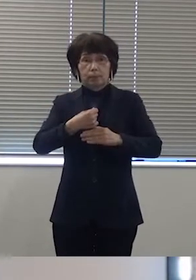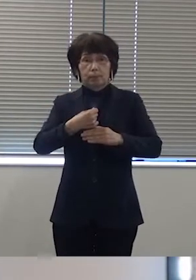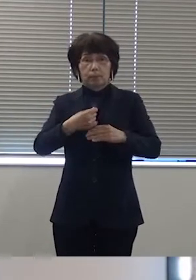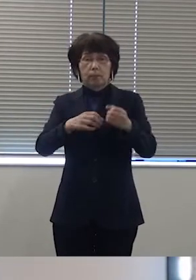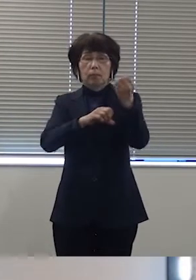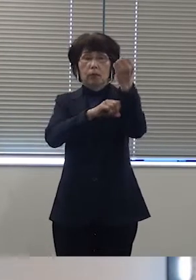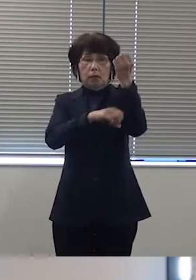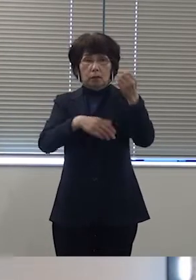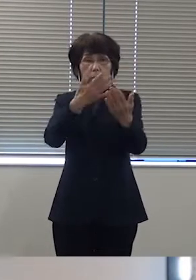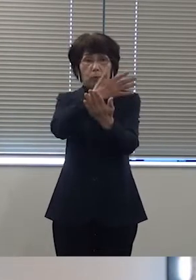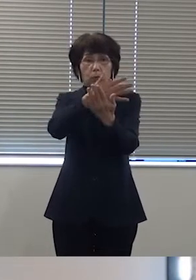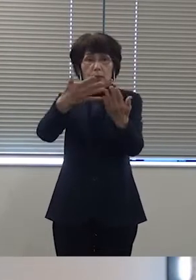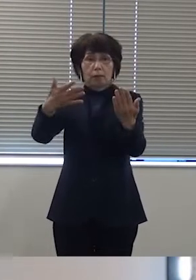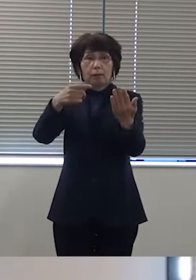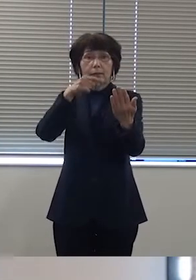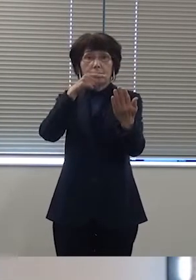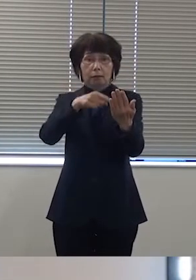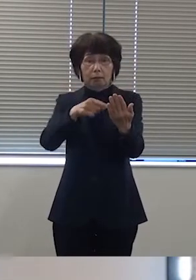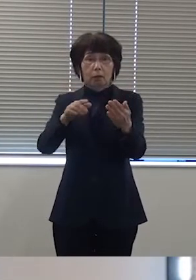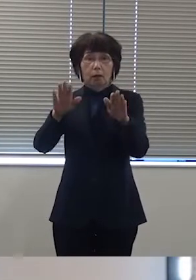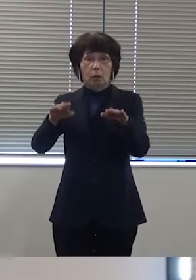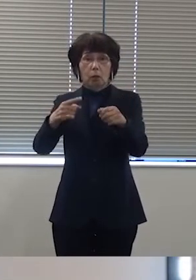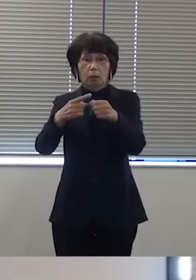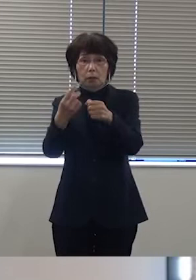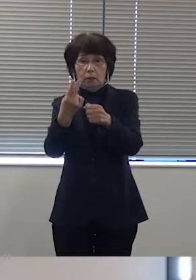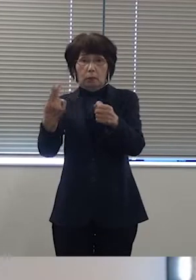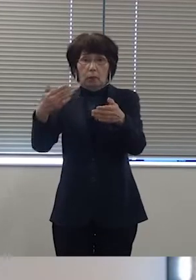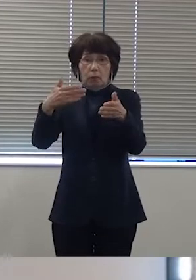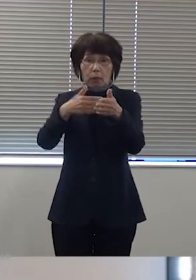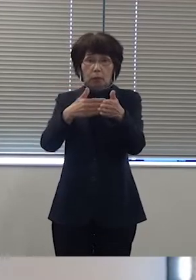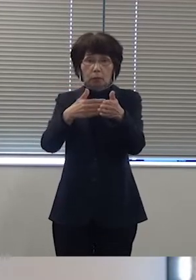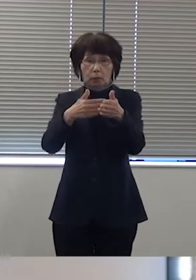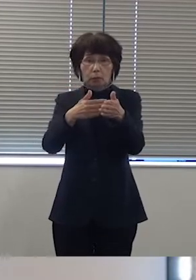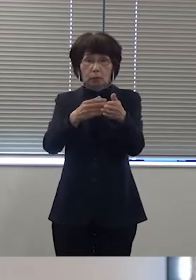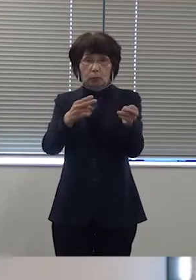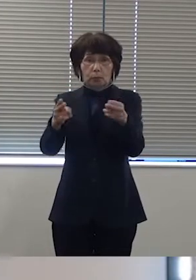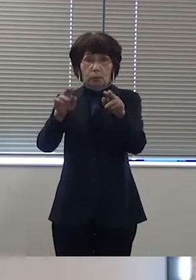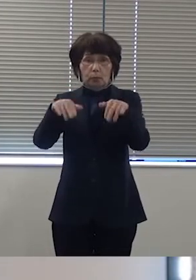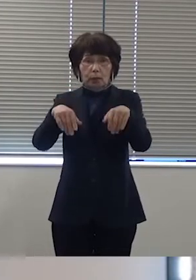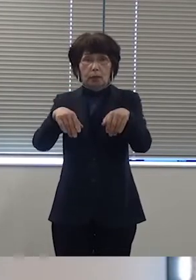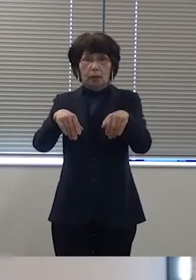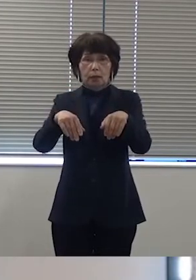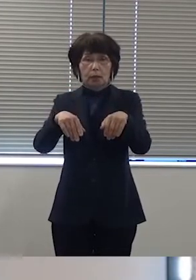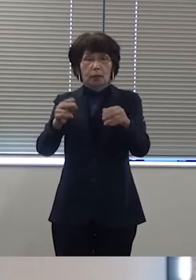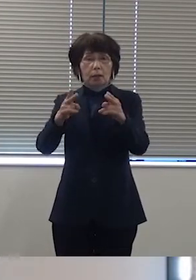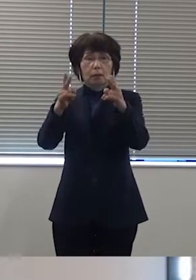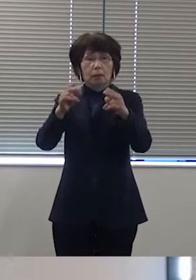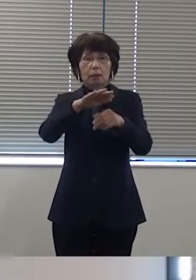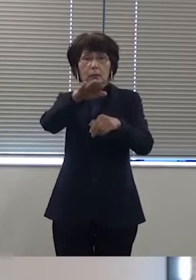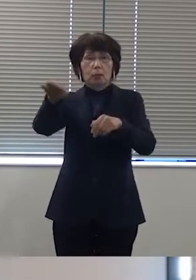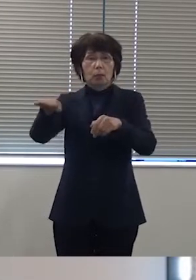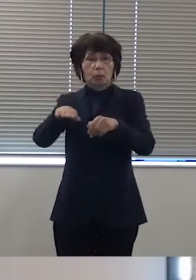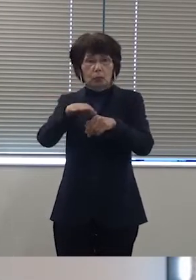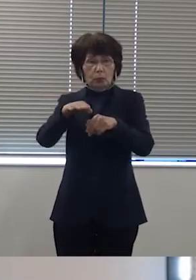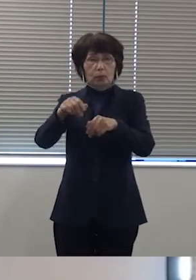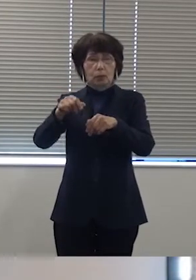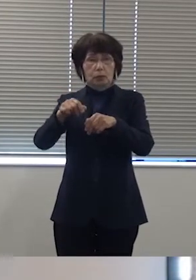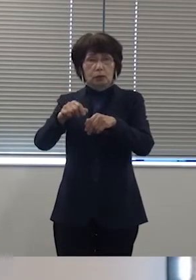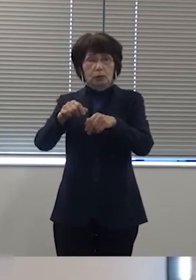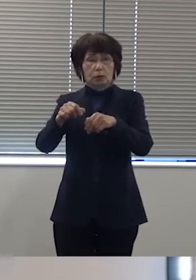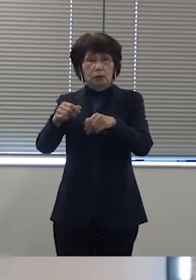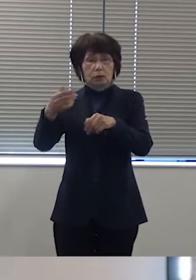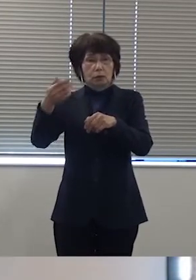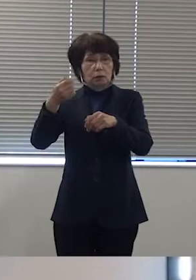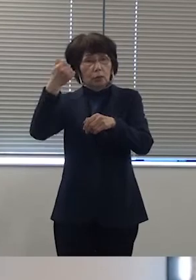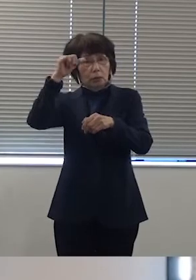まだ有識者のご意見をいただくというのが、まあ、令和4年度ですので、 おそらく具体の個別のです